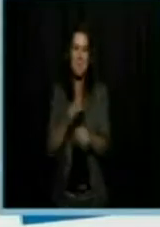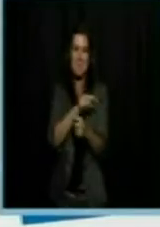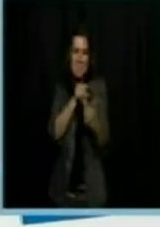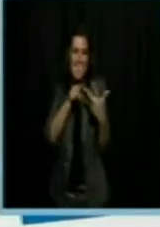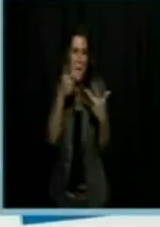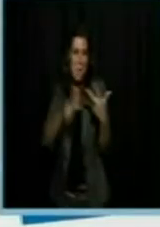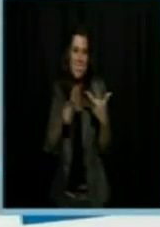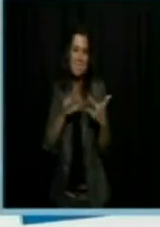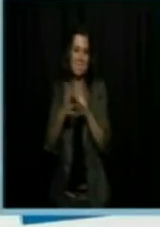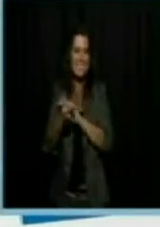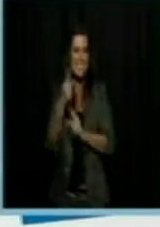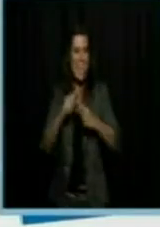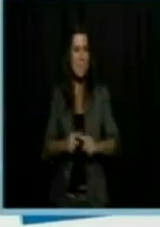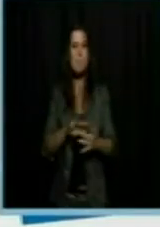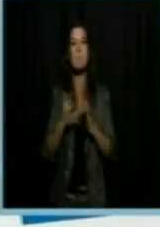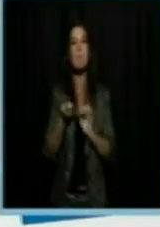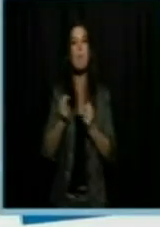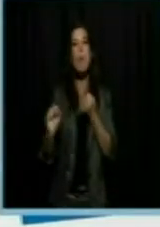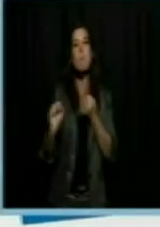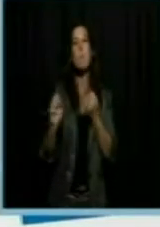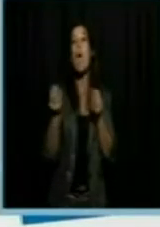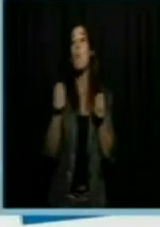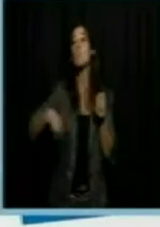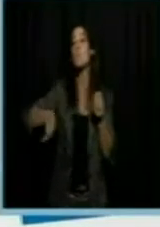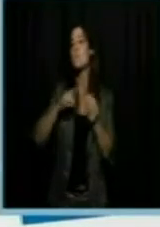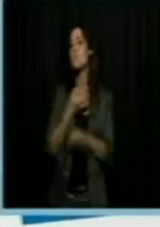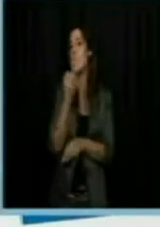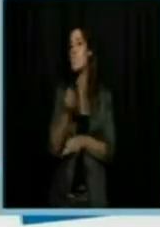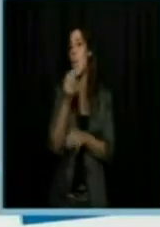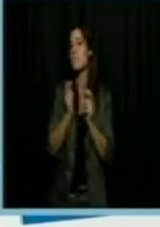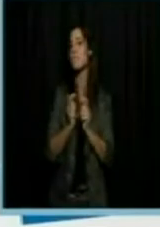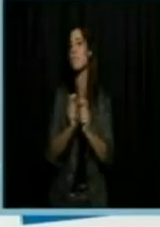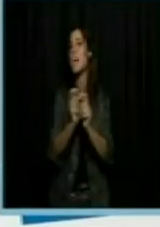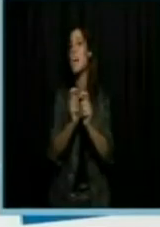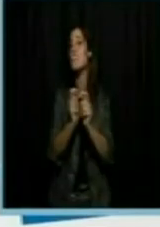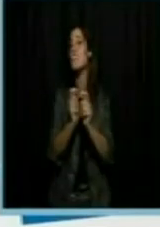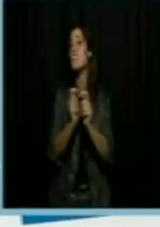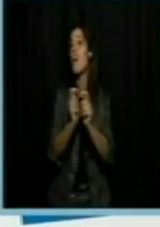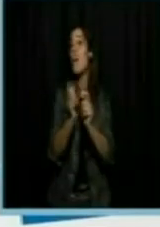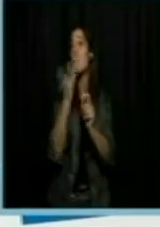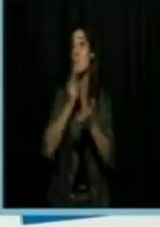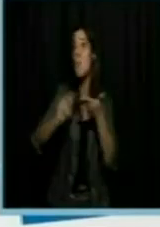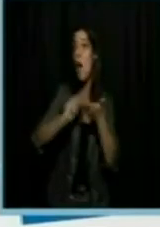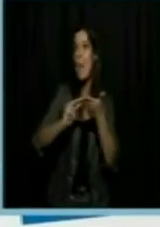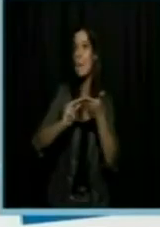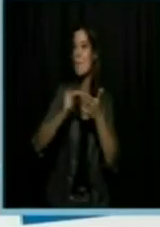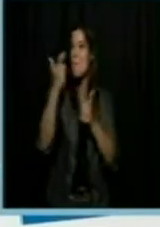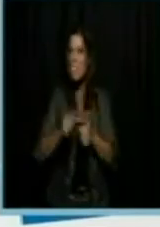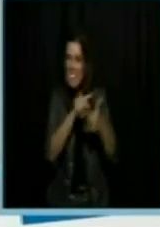Però diciamo che quando di solito vogliamo andare in gita, proponiamo Amsterdam per altri motivi.